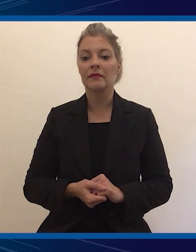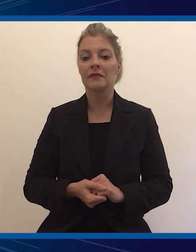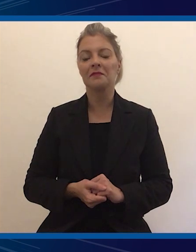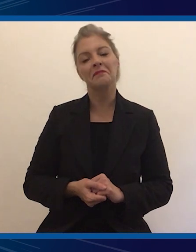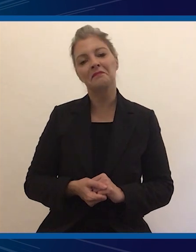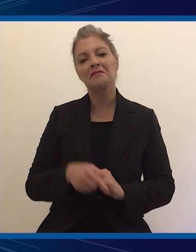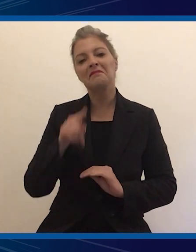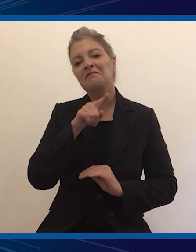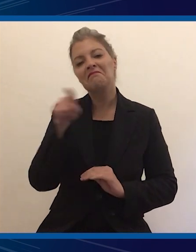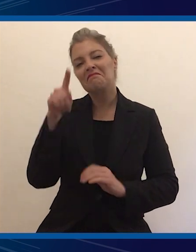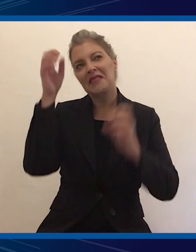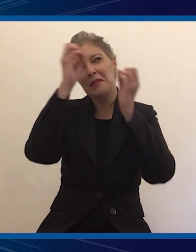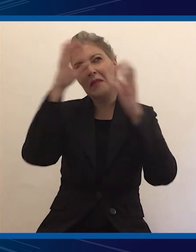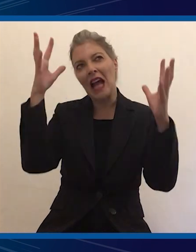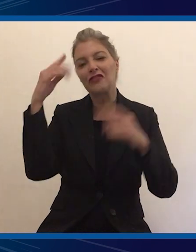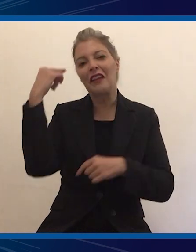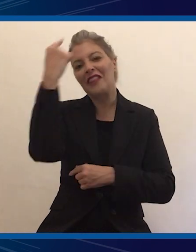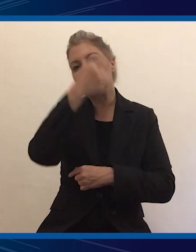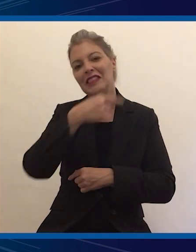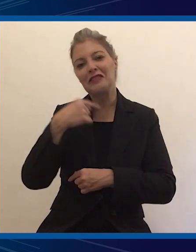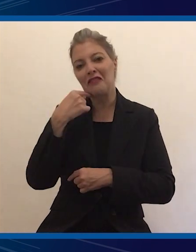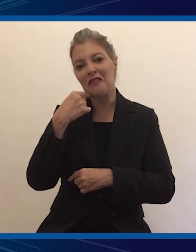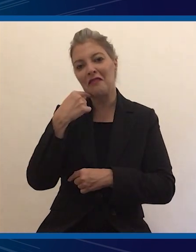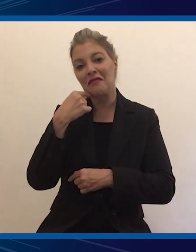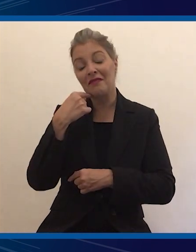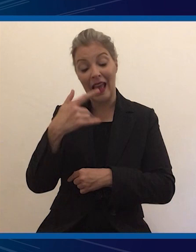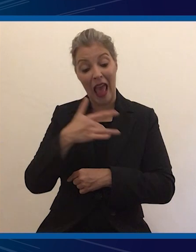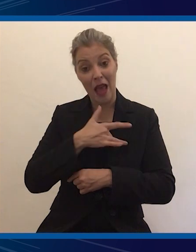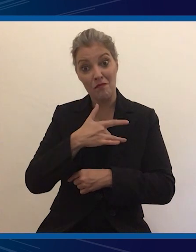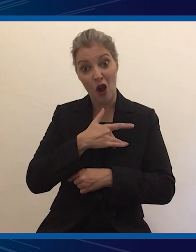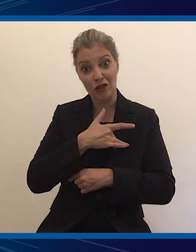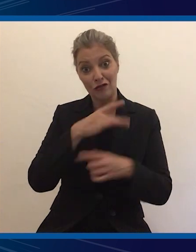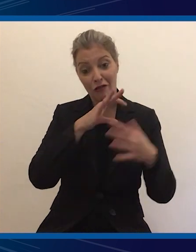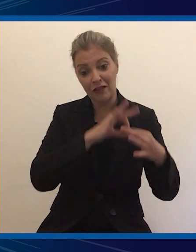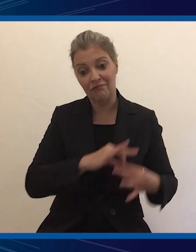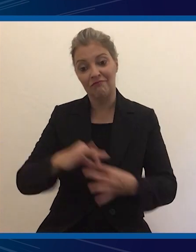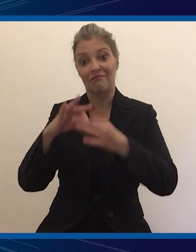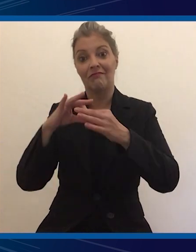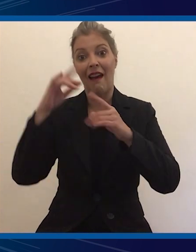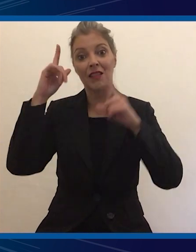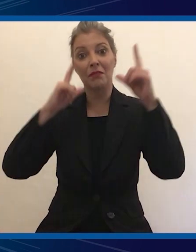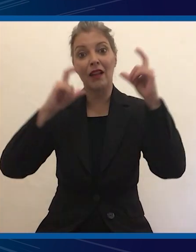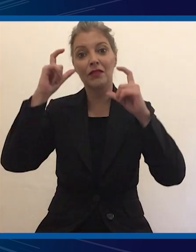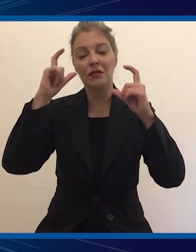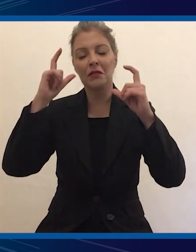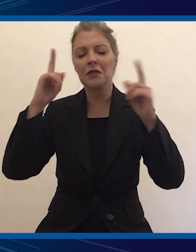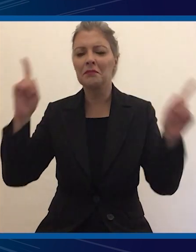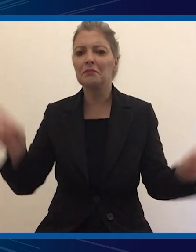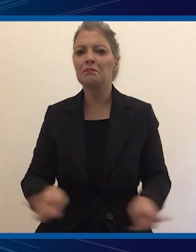È un po' come i nostri visi, che cambiano colore con l'emozione che viviamo e ci circonda.